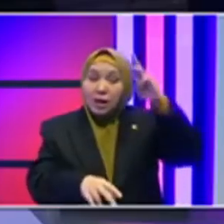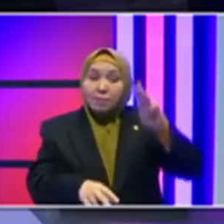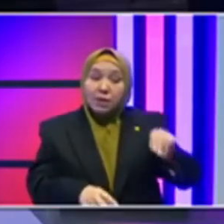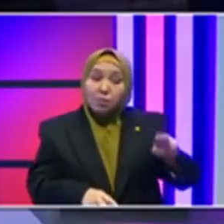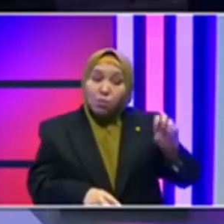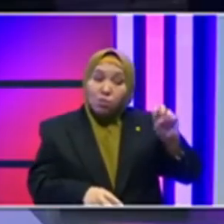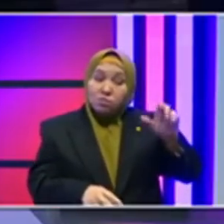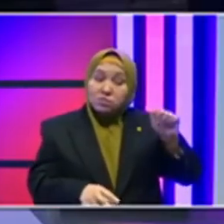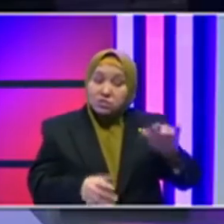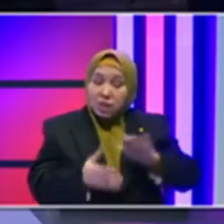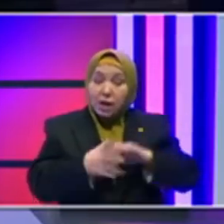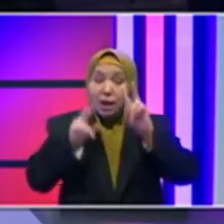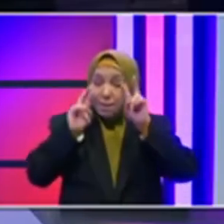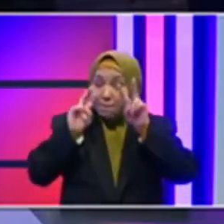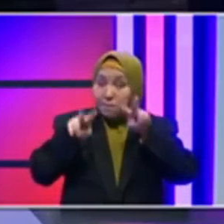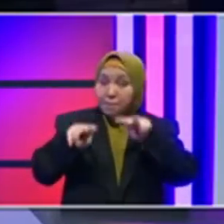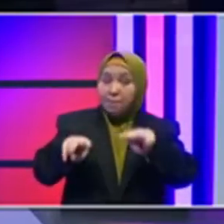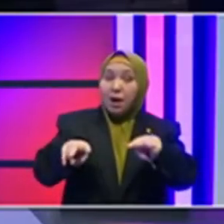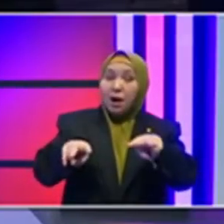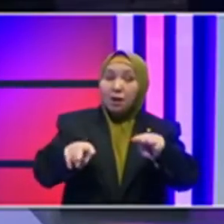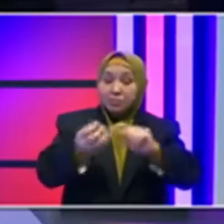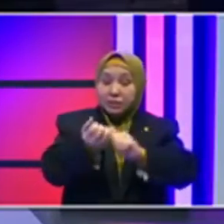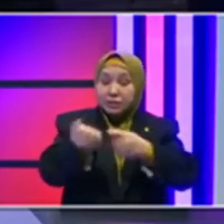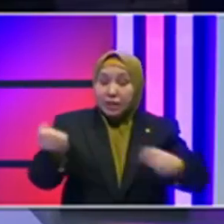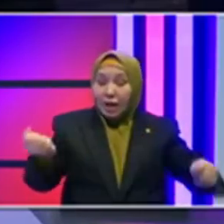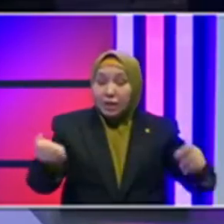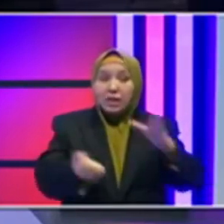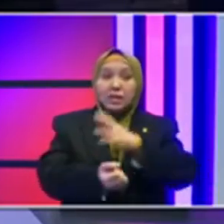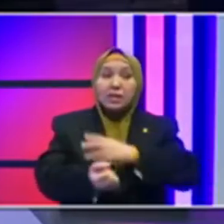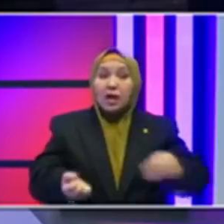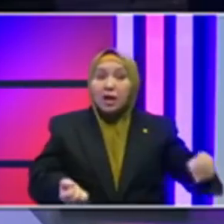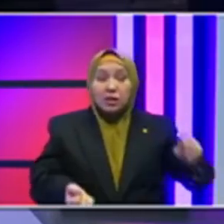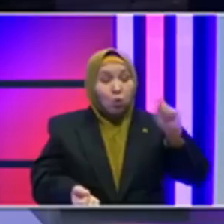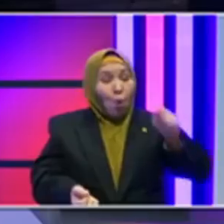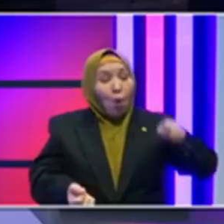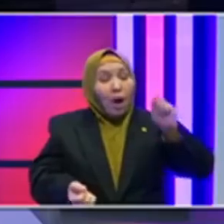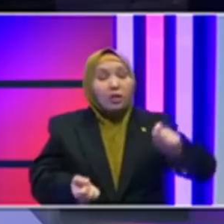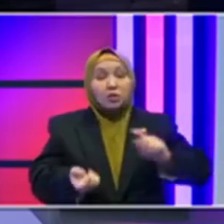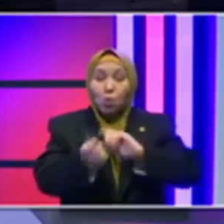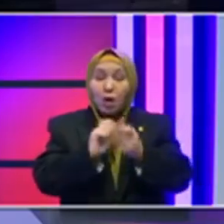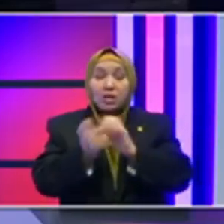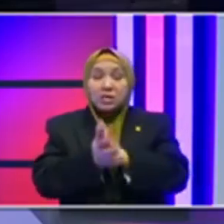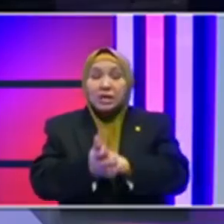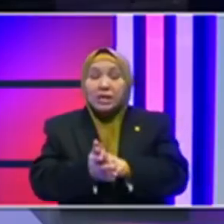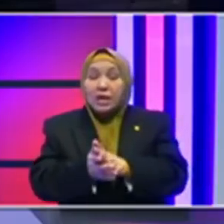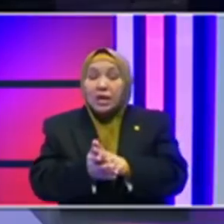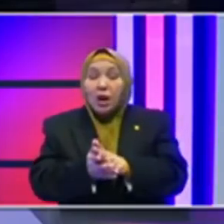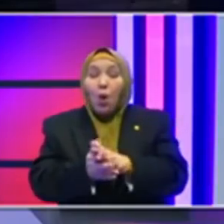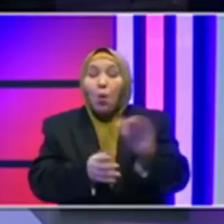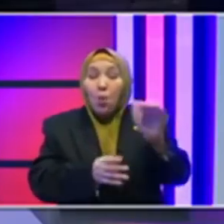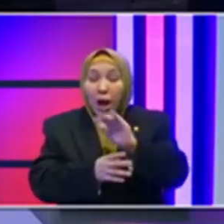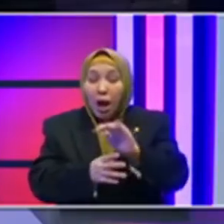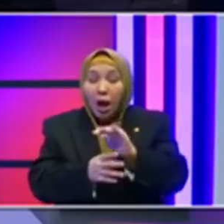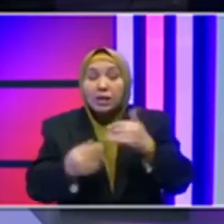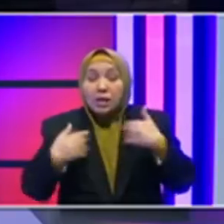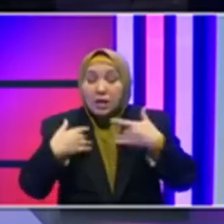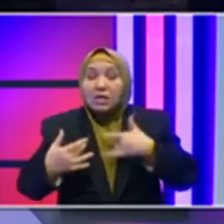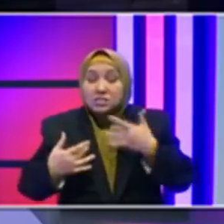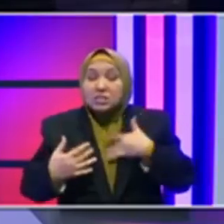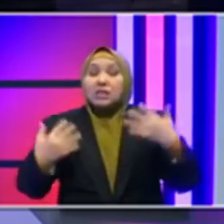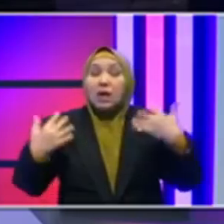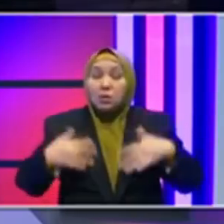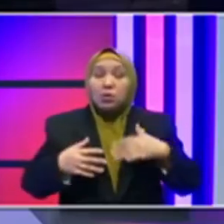apabila Nabi Musa melihat juga tali dan juga tongkat jadi ular ada rasa takut penggunaannya itu karena